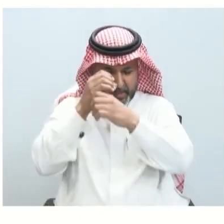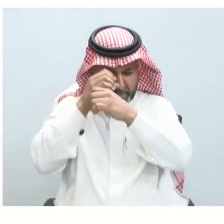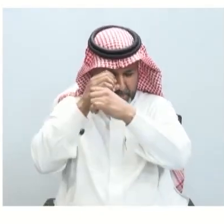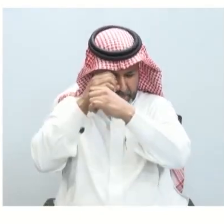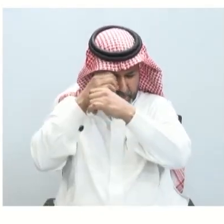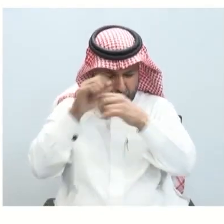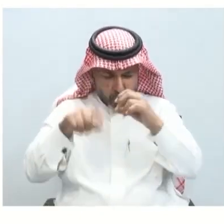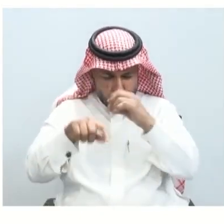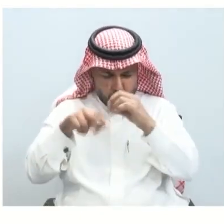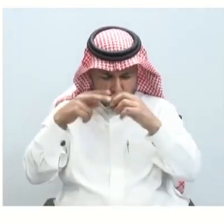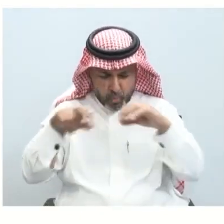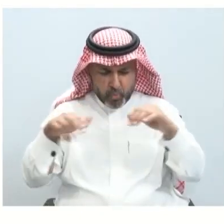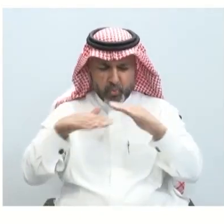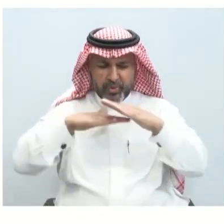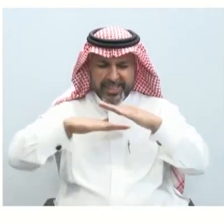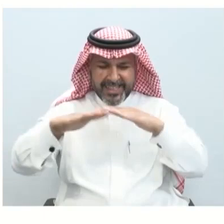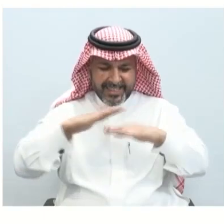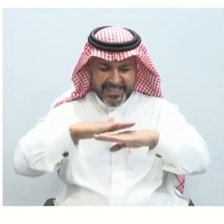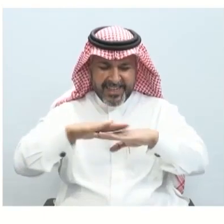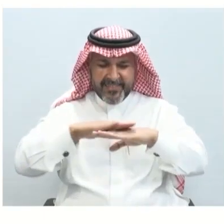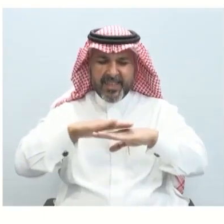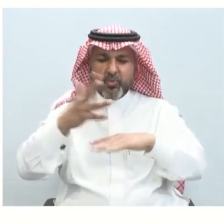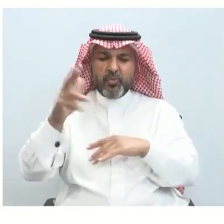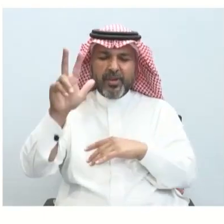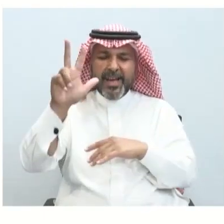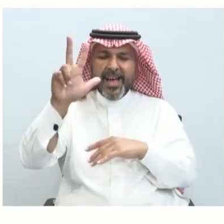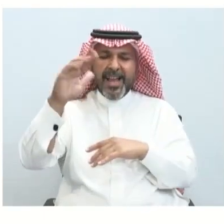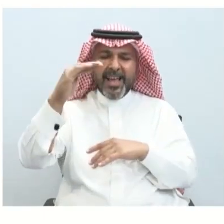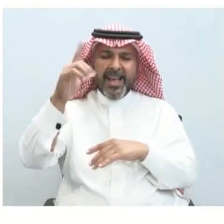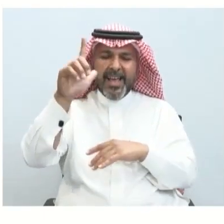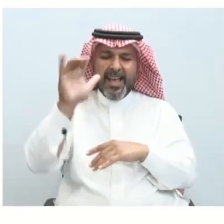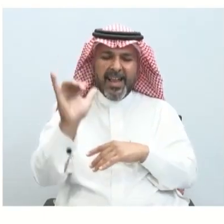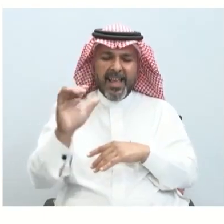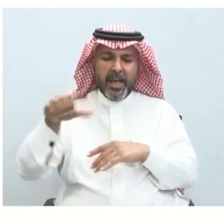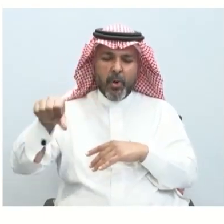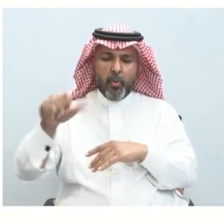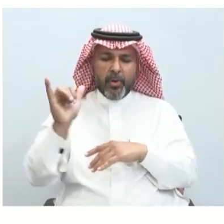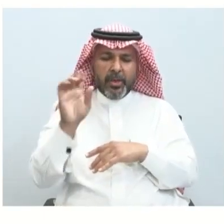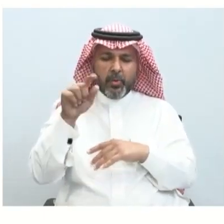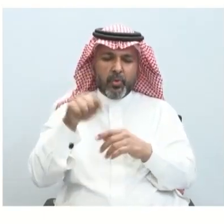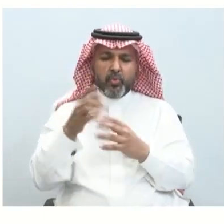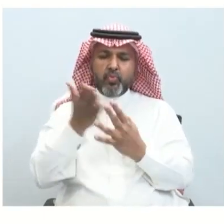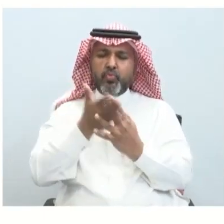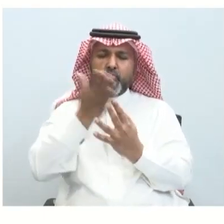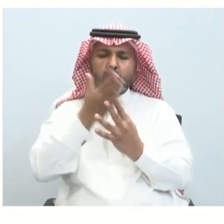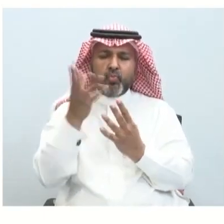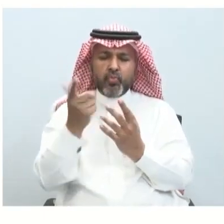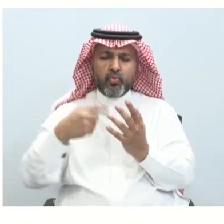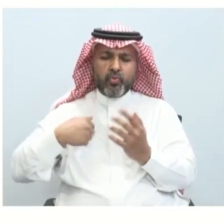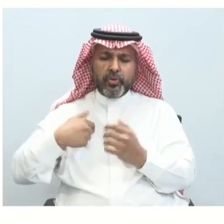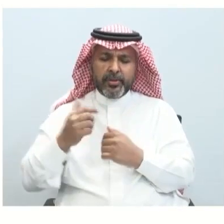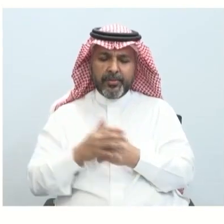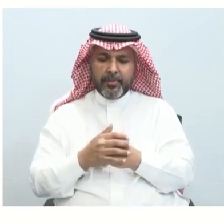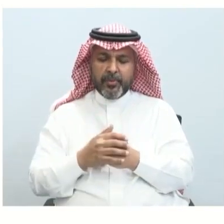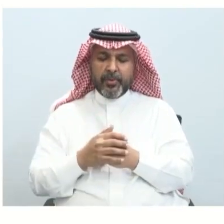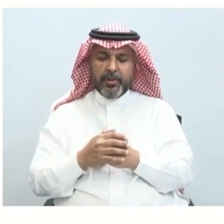شاهد تكون الصفيحه الخلويه ما نوع هذه الخليه بالتاكيد هي خليه نباتيه لان الخلايا